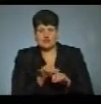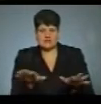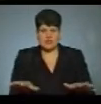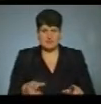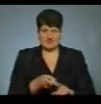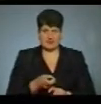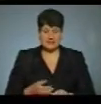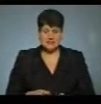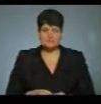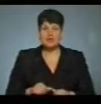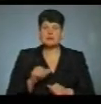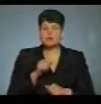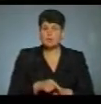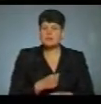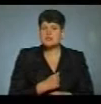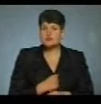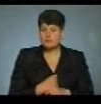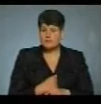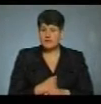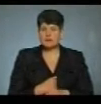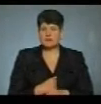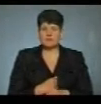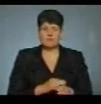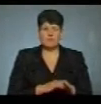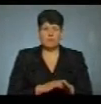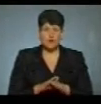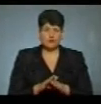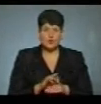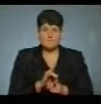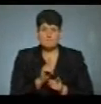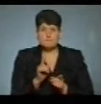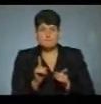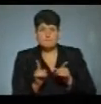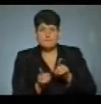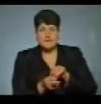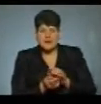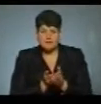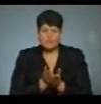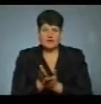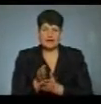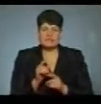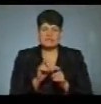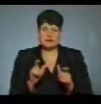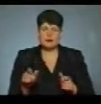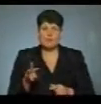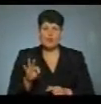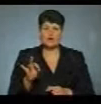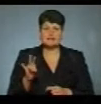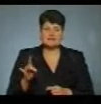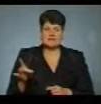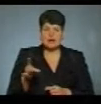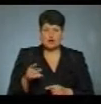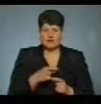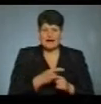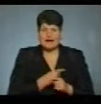ми зробили повністю, зараз поперифіалізували заклад Монастирська районна лікарня